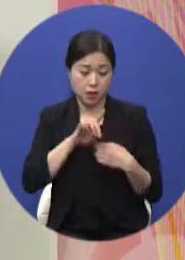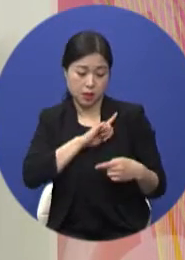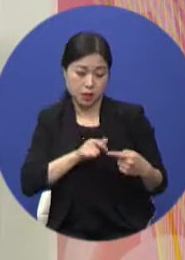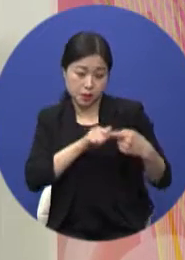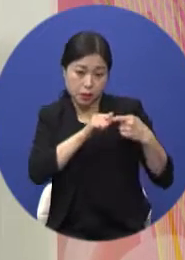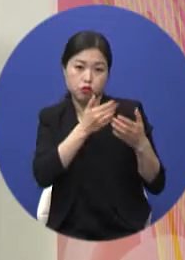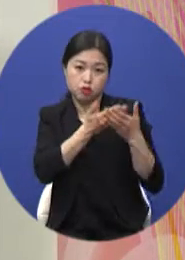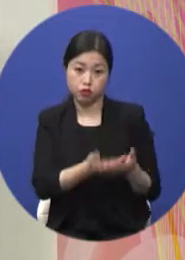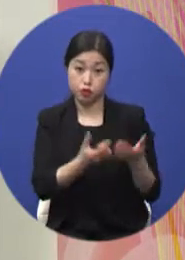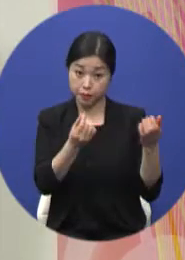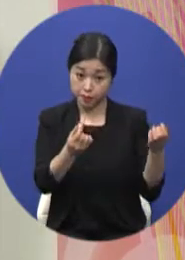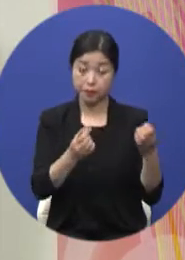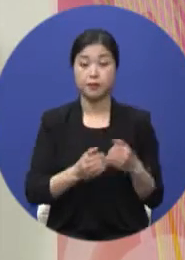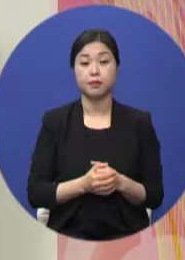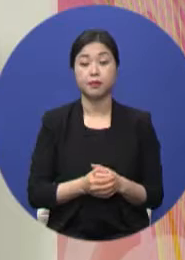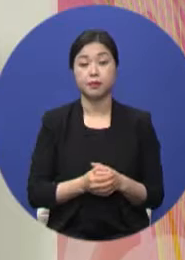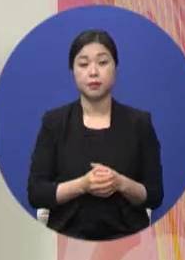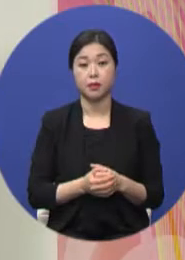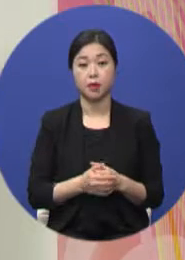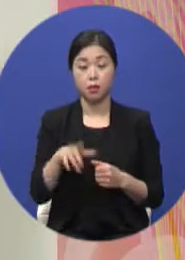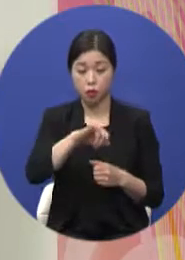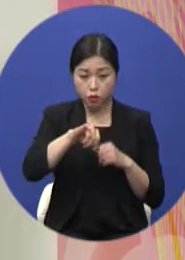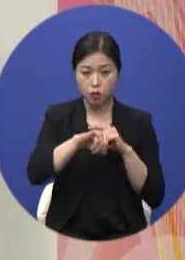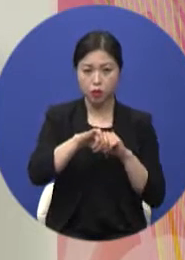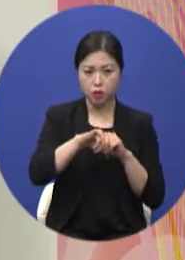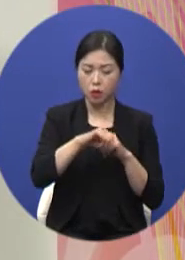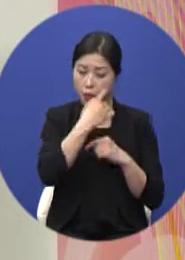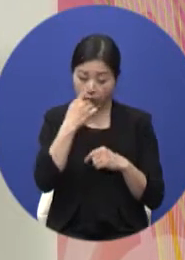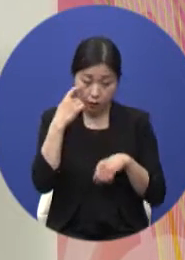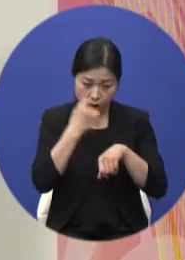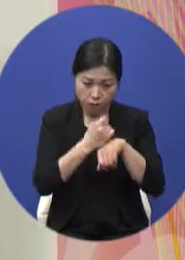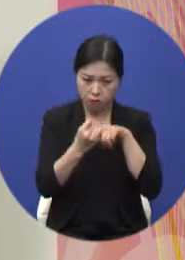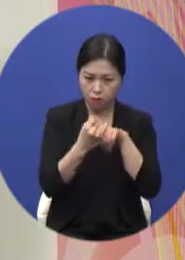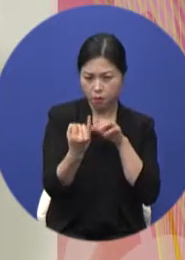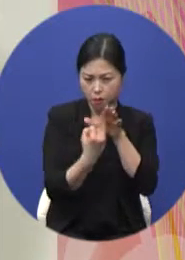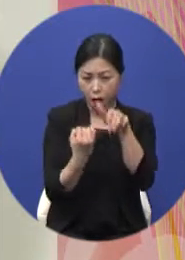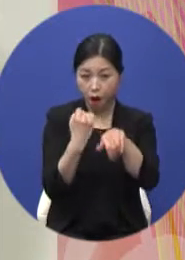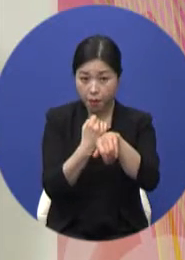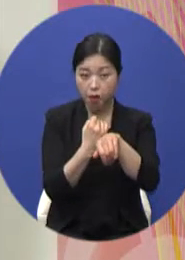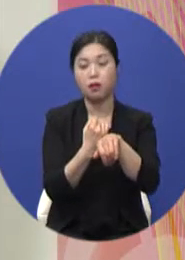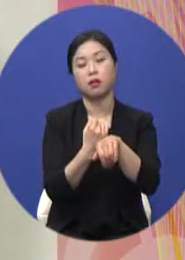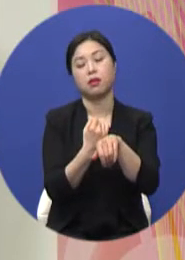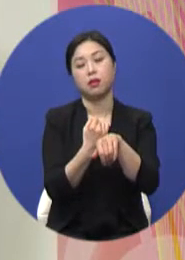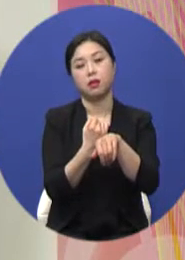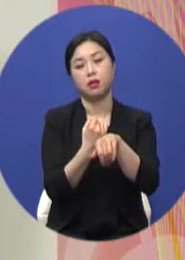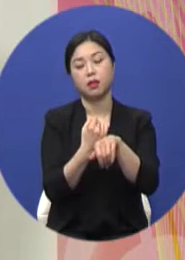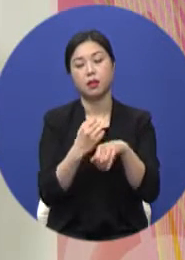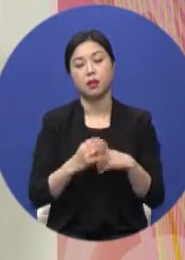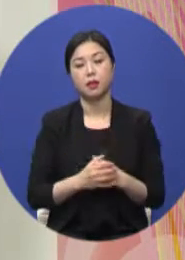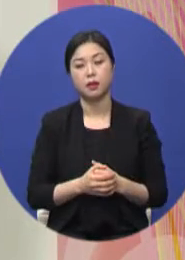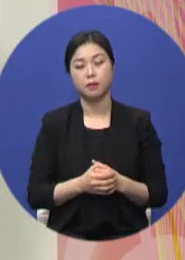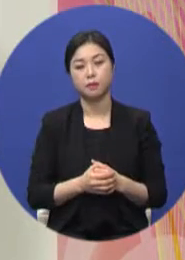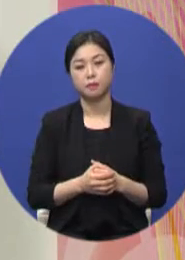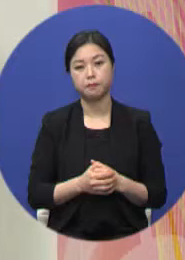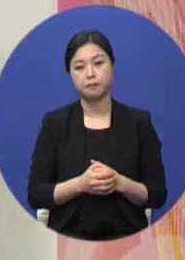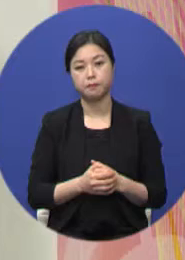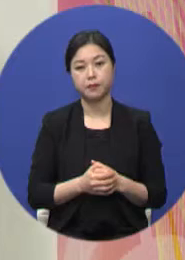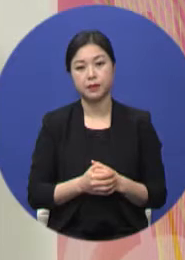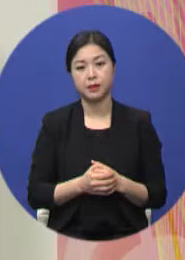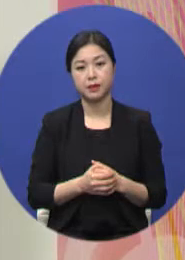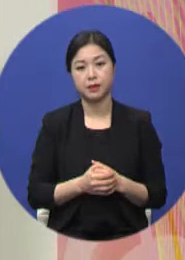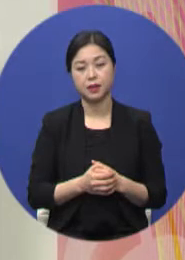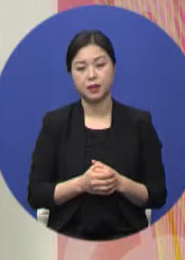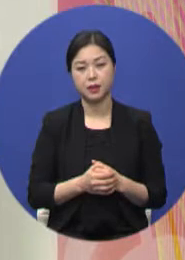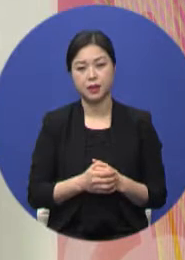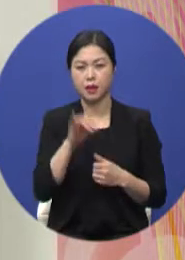우선이에요. 우선이기 때문에 그 어떤 균을 갖다 확인해서 균을 죽이게 되면은 그 뭐 병원에 그 질염 걸리는 게 한